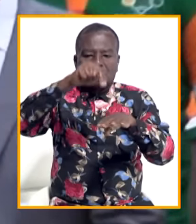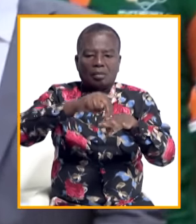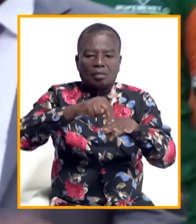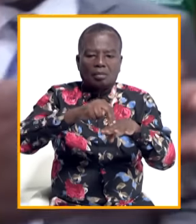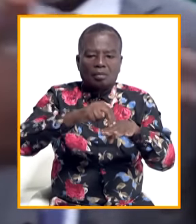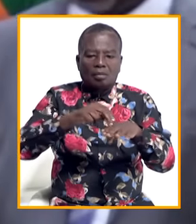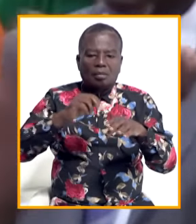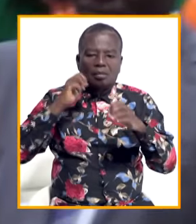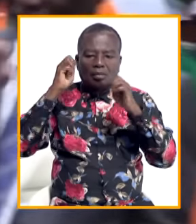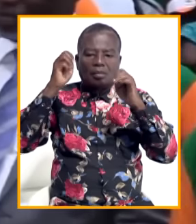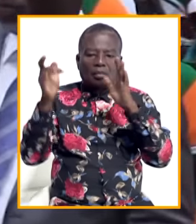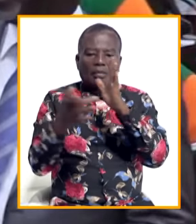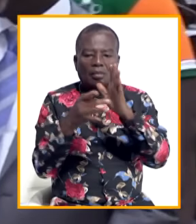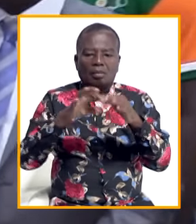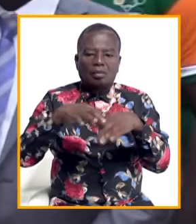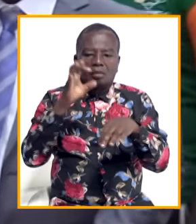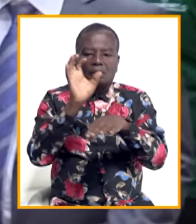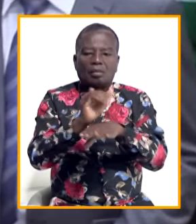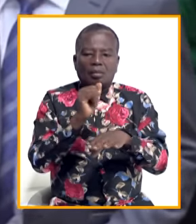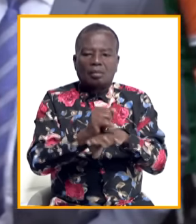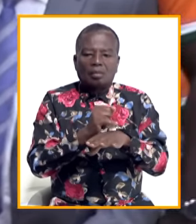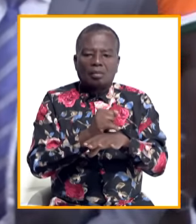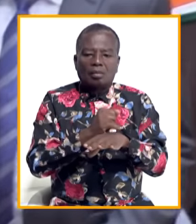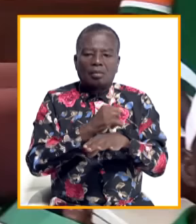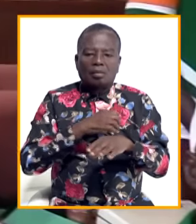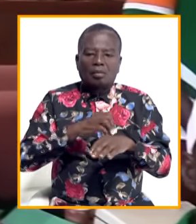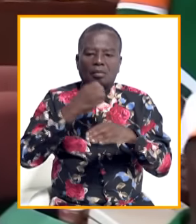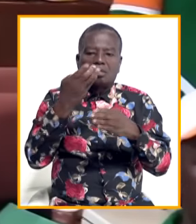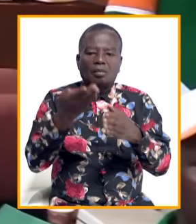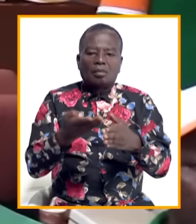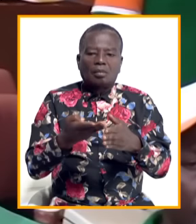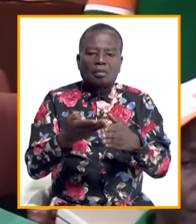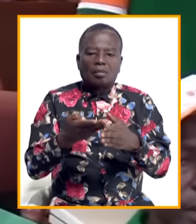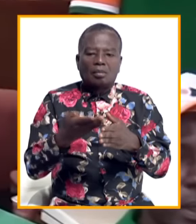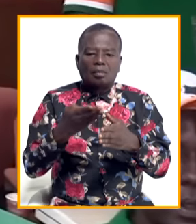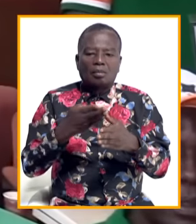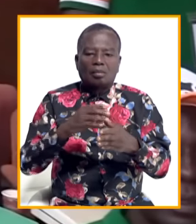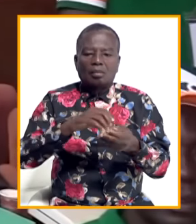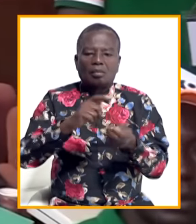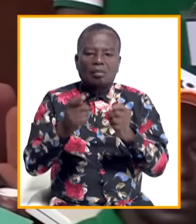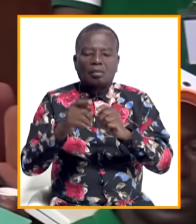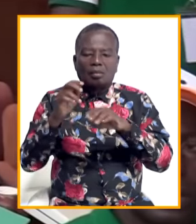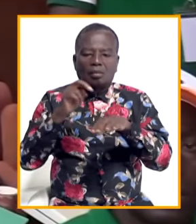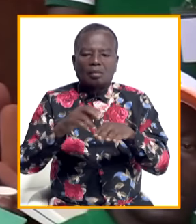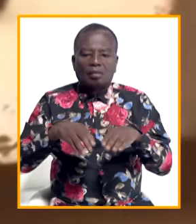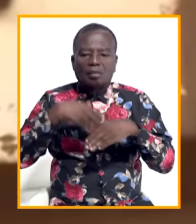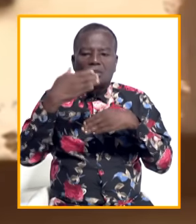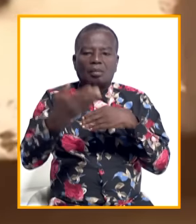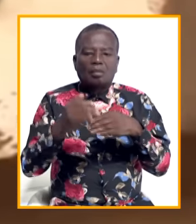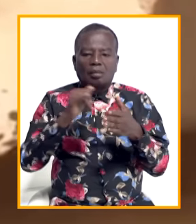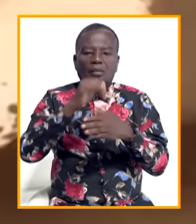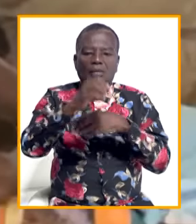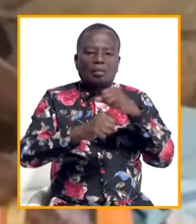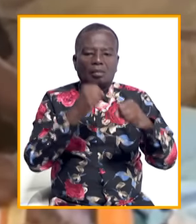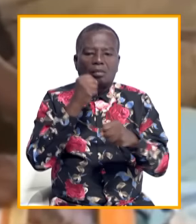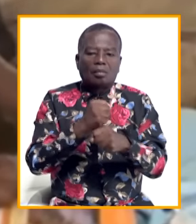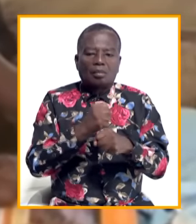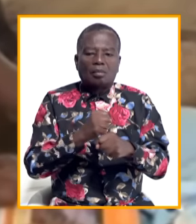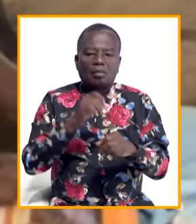et de l'enseignement technique de Côte d'Ivoire est engagée résolument sur la voie de la modernisation. Après 5 années, la